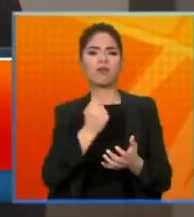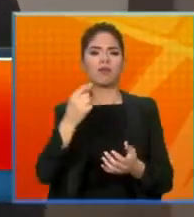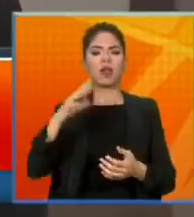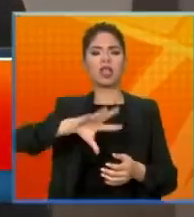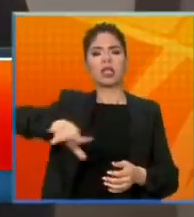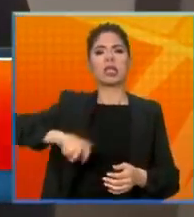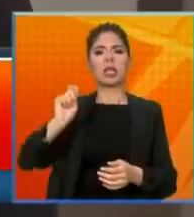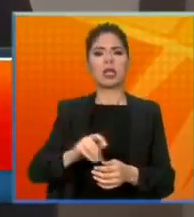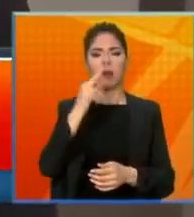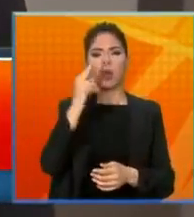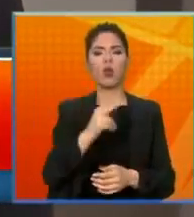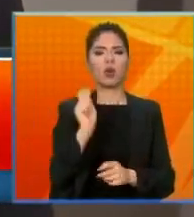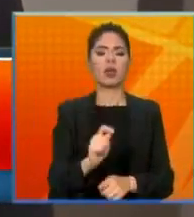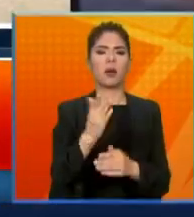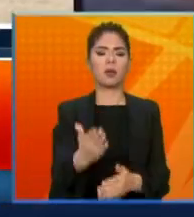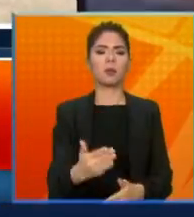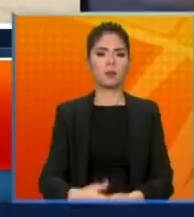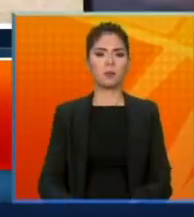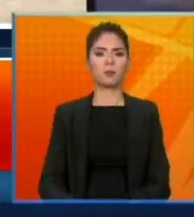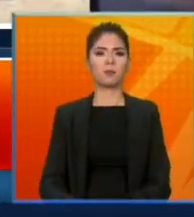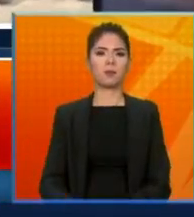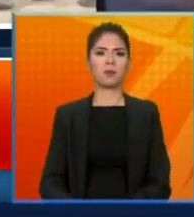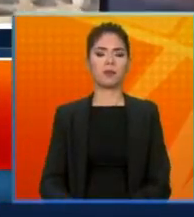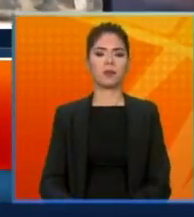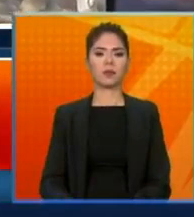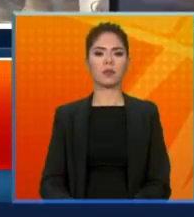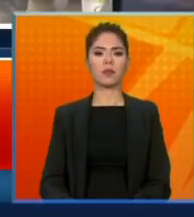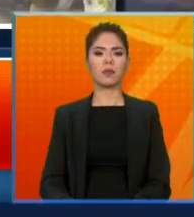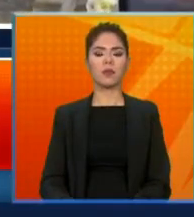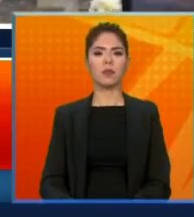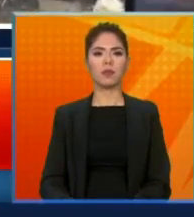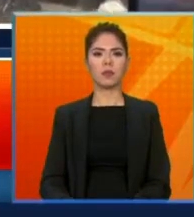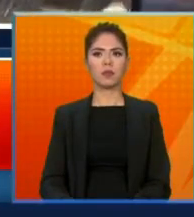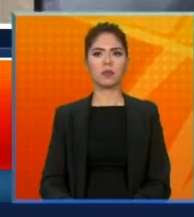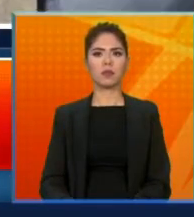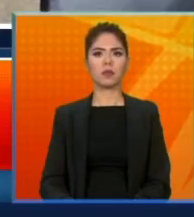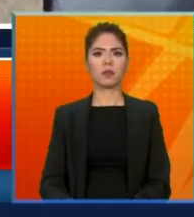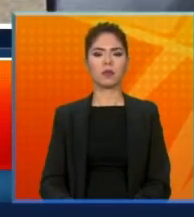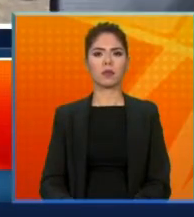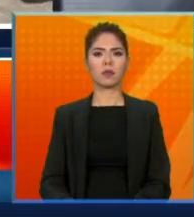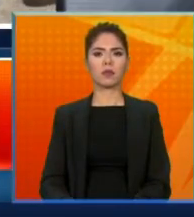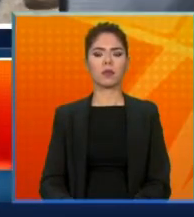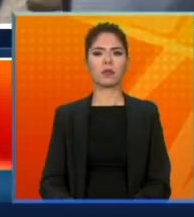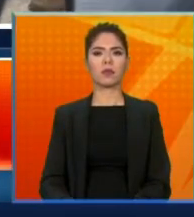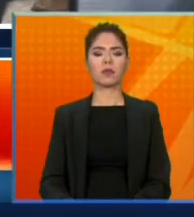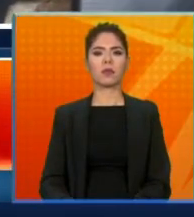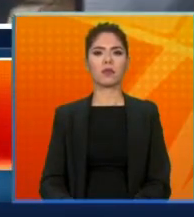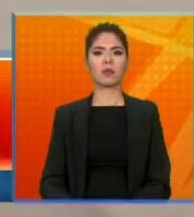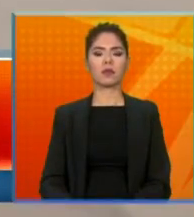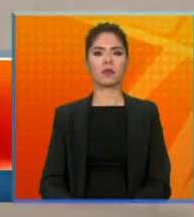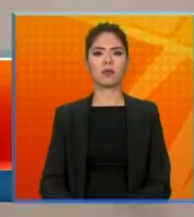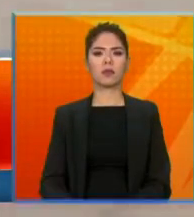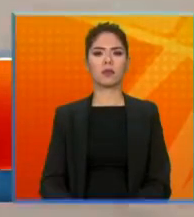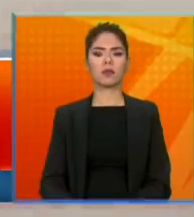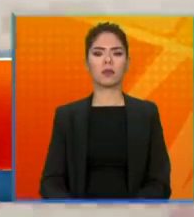Fakirlere falan yardım ediyordu. Ne kadar iyi adam falan dedik. Ortak edebileceğini söyleyerek bizden ufak çaplı bir alışverişle hurda almaya başladık